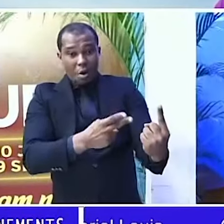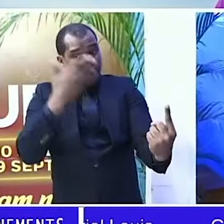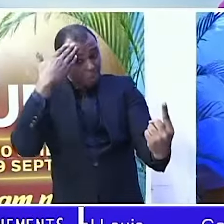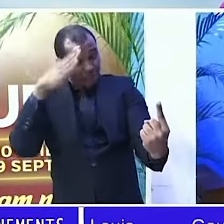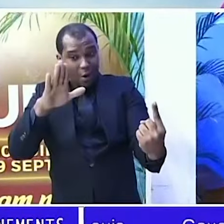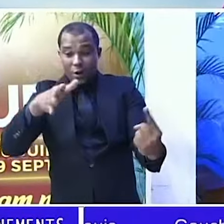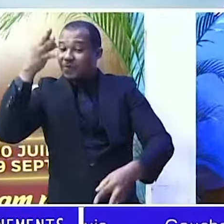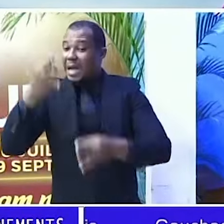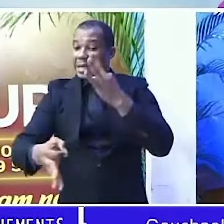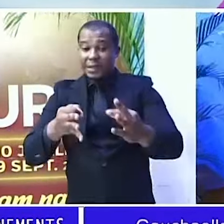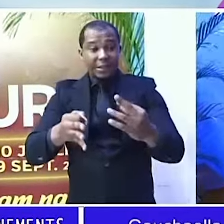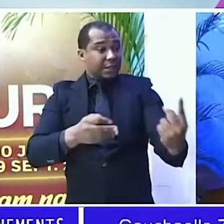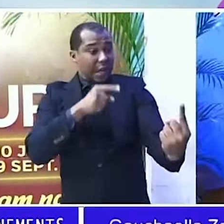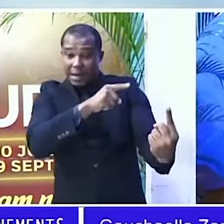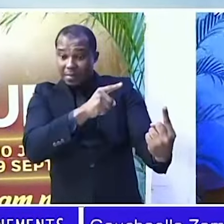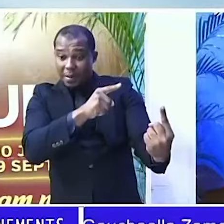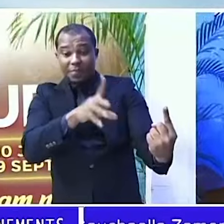tellement il a brûlé.